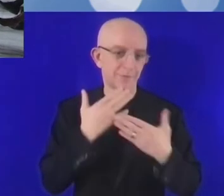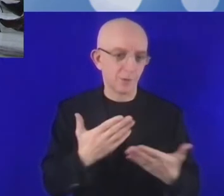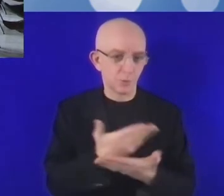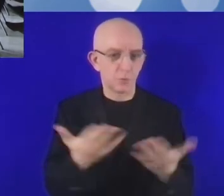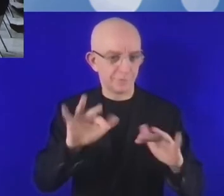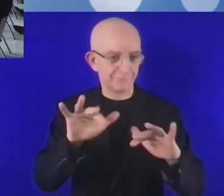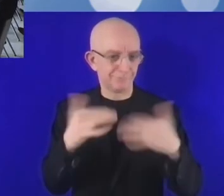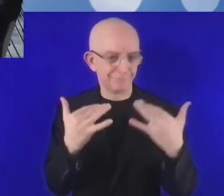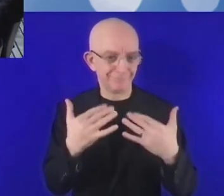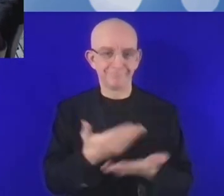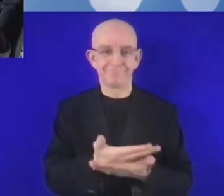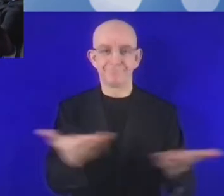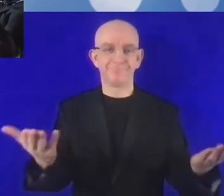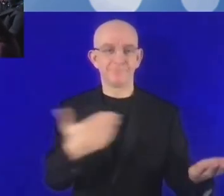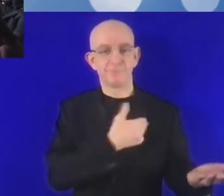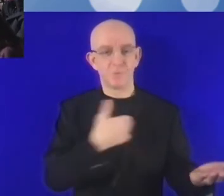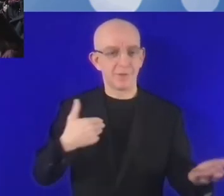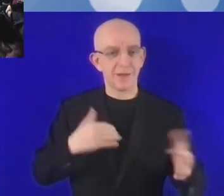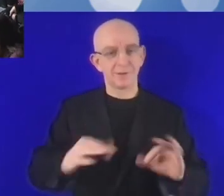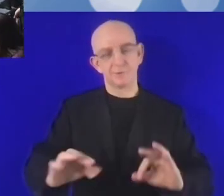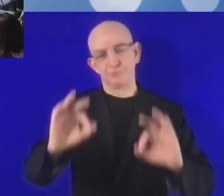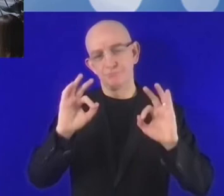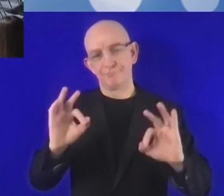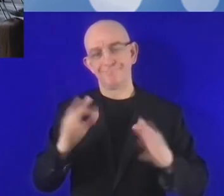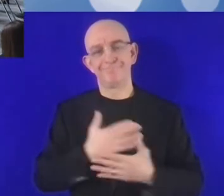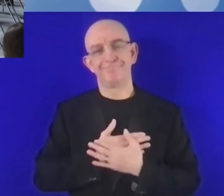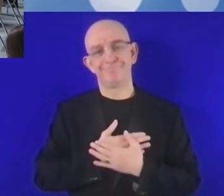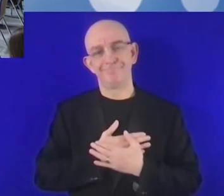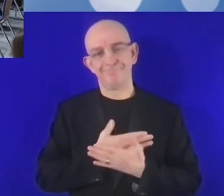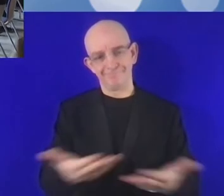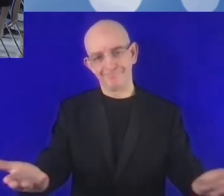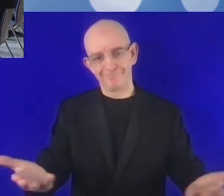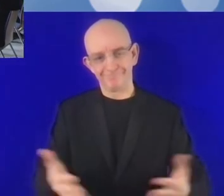Katowice. C'est un grand plaisir de pouvoir prendre la parole devant vous.